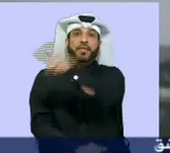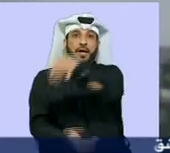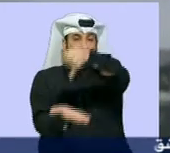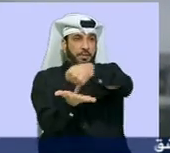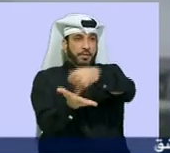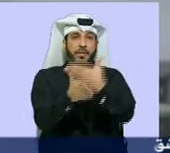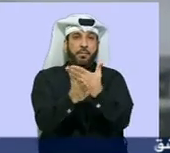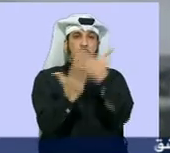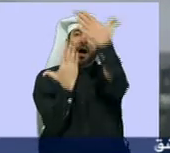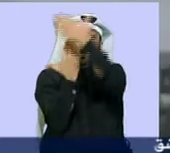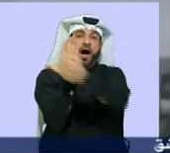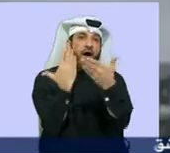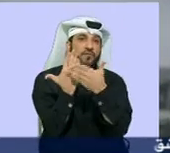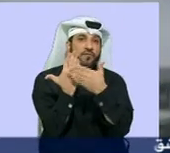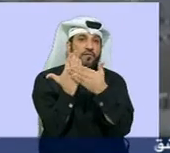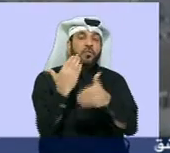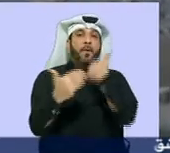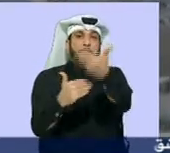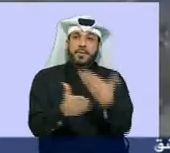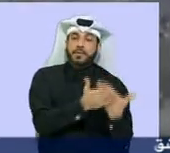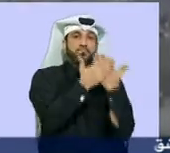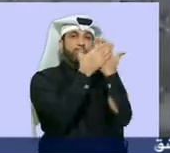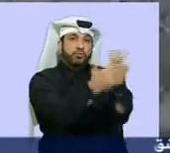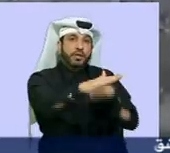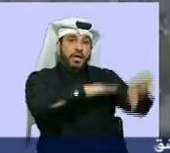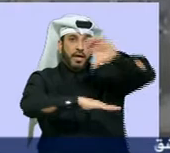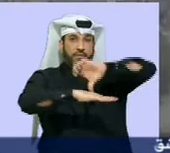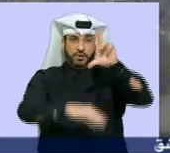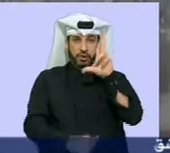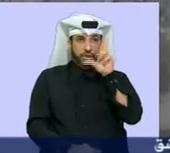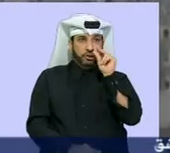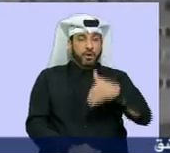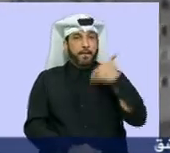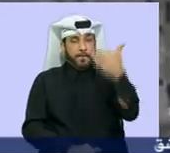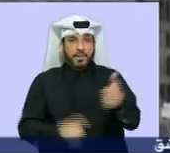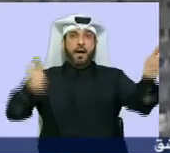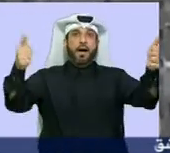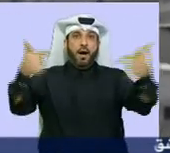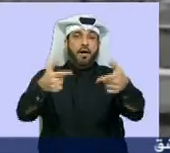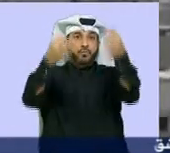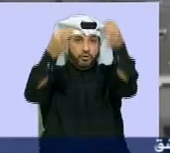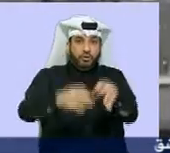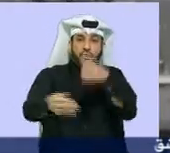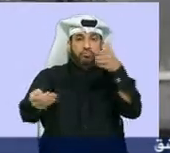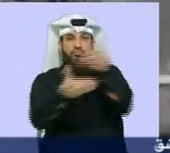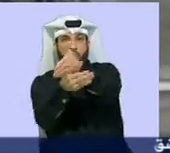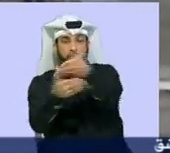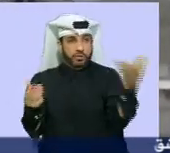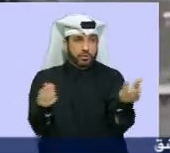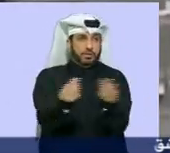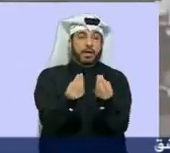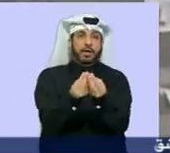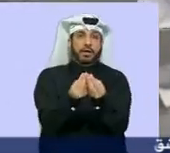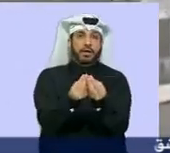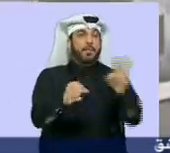ليحمي ظهره ويقوم بفتح طرق وإمدادات إلى قلب العاصمة دمشق وليبدأ معركته والتوغل في قلب العاصمة دمشق،